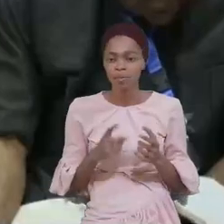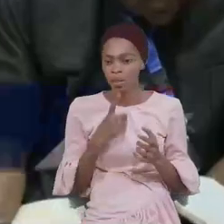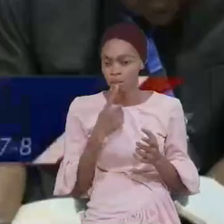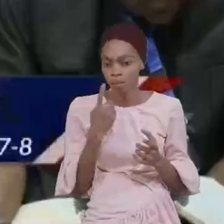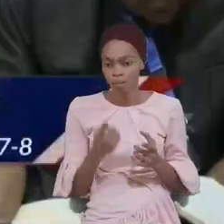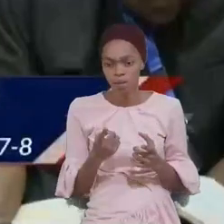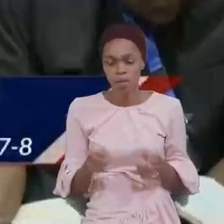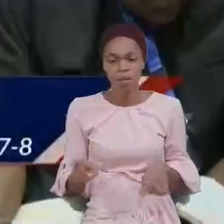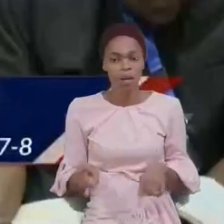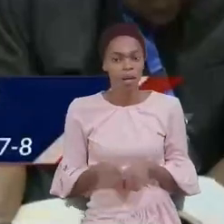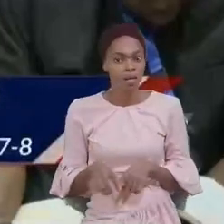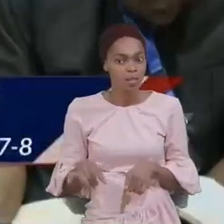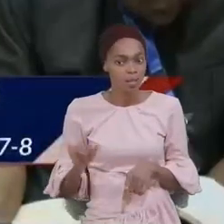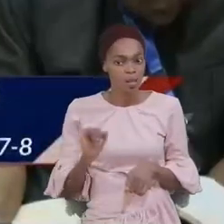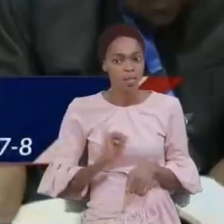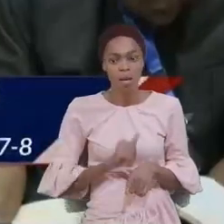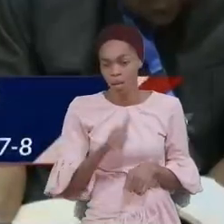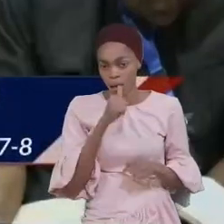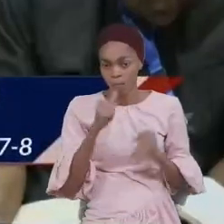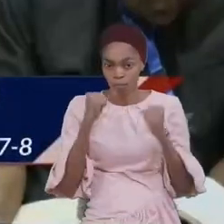je suis encore vigoureux